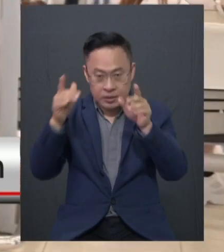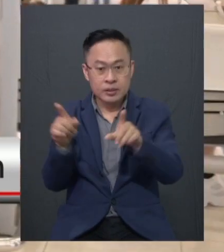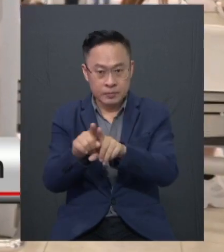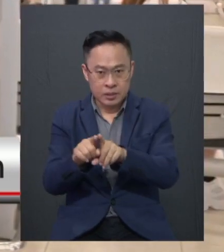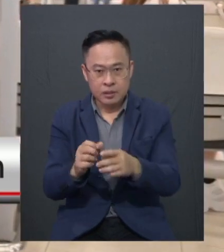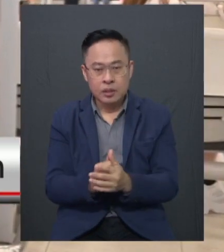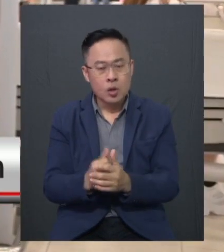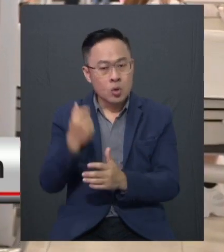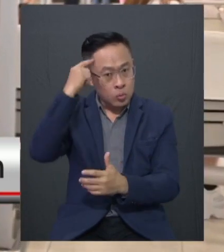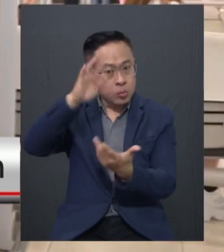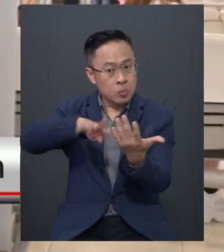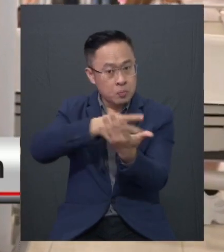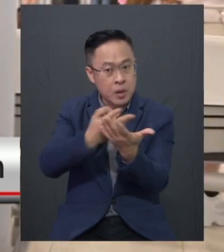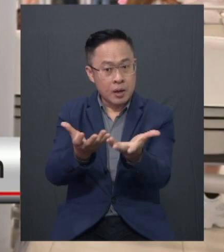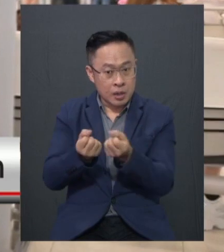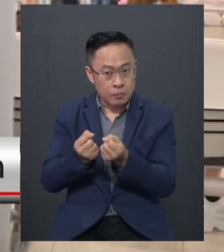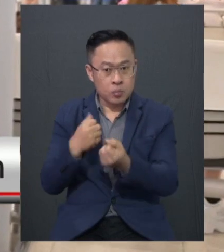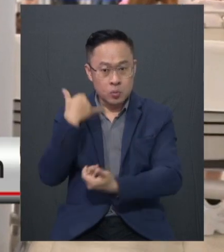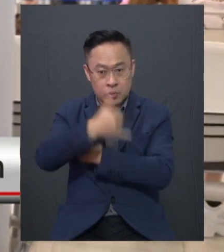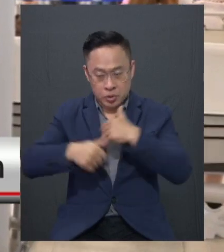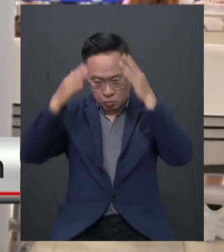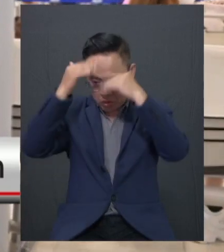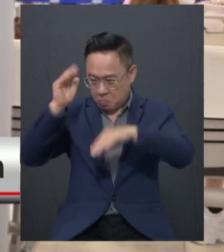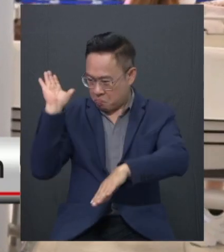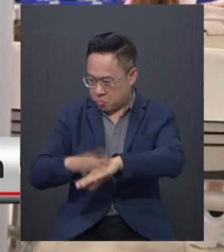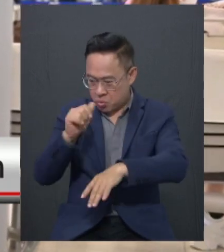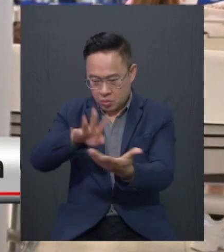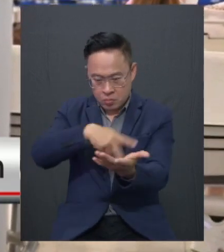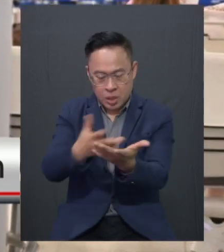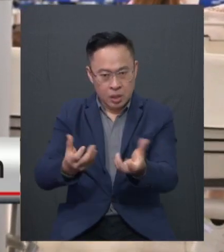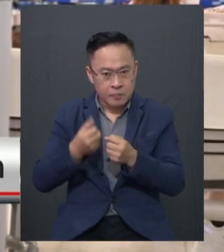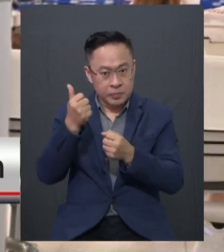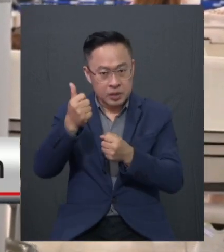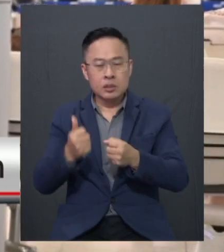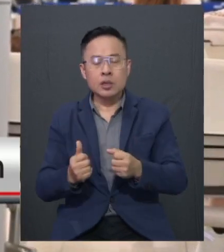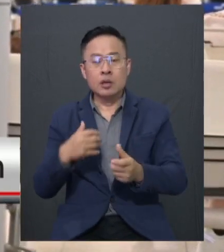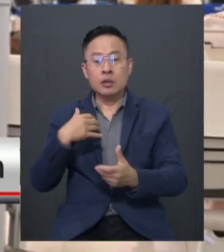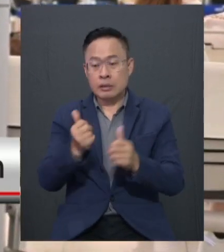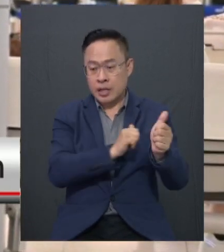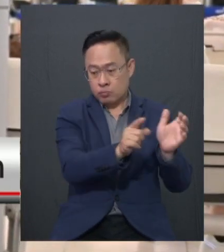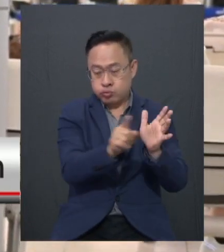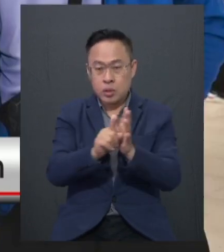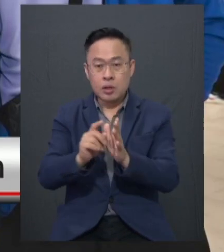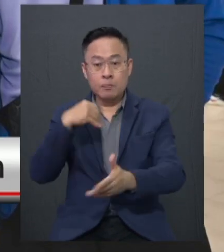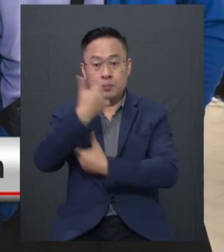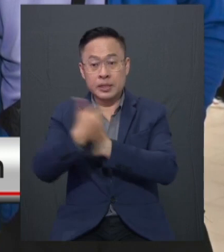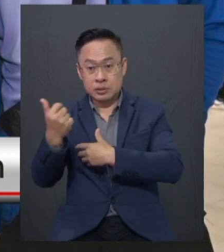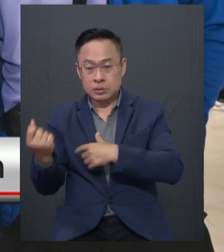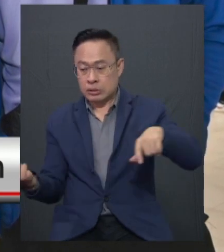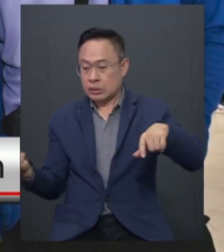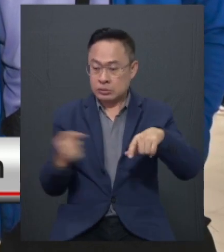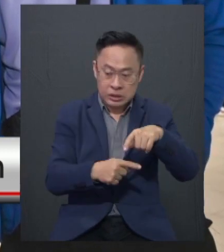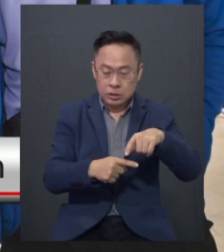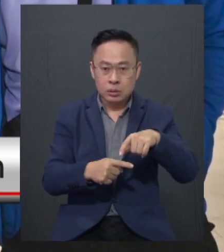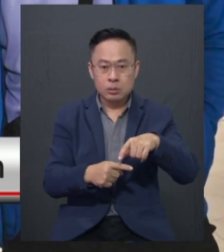วกเขามีเกมรับที่ดียังไม่เสียประตูเลย จริง เพราะฉะนั้นเราต้องทำให้ดีและคว้าผลงานที่ดีกลับมา ค่ะ นี่คือมาโน่โพกิ้งฮะ